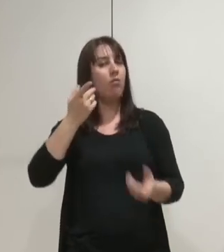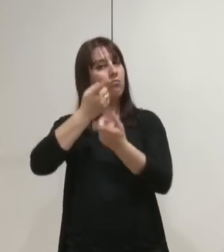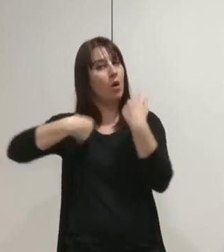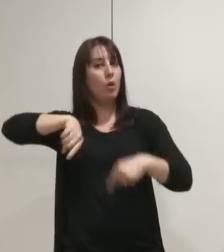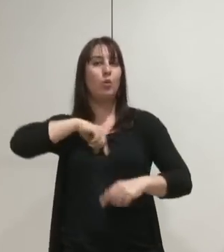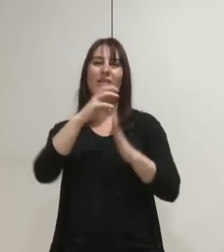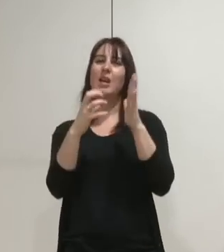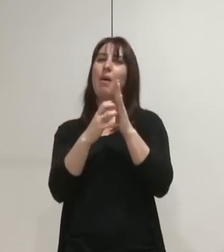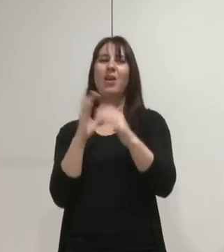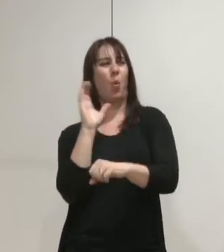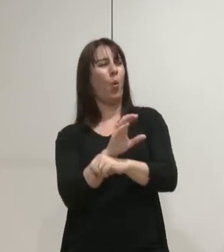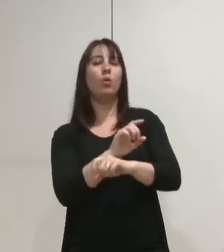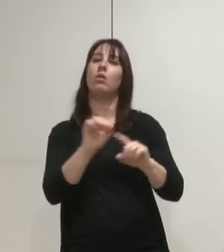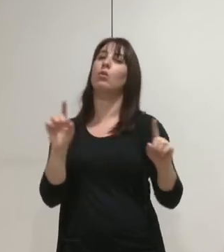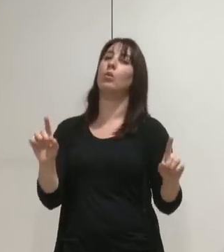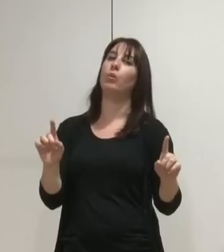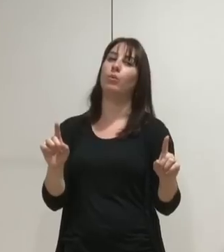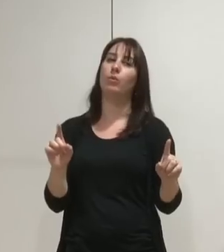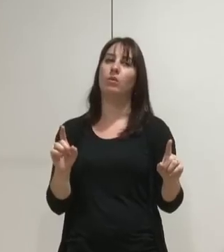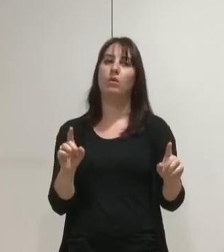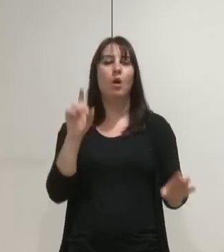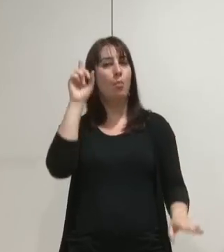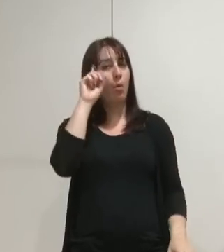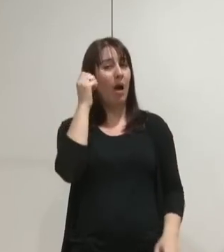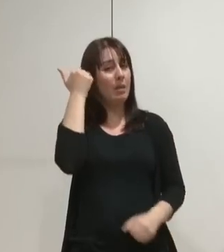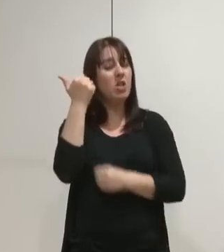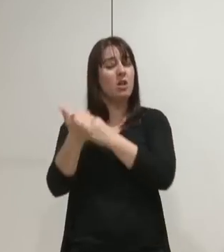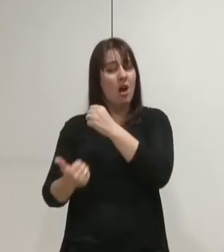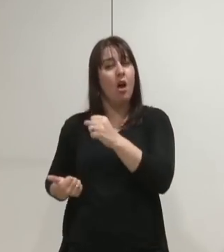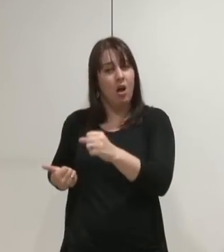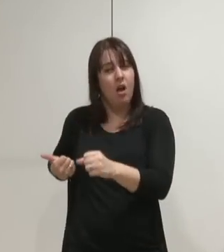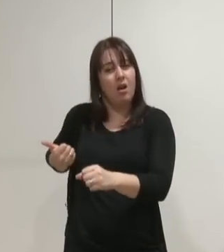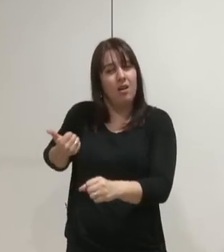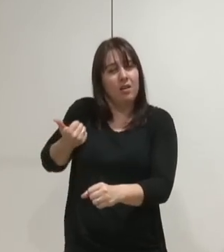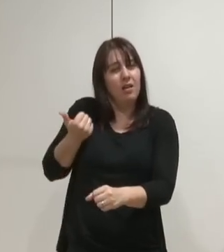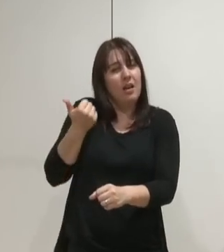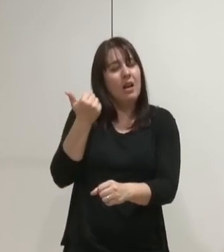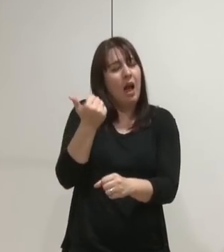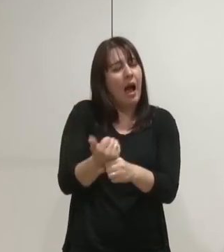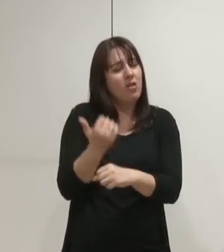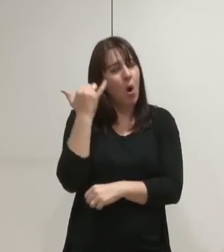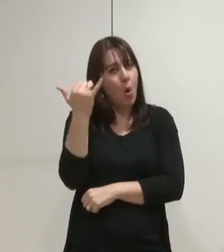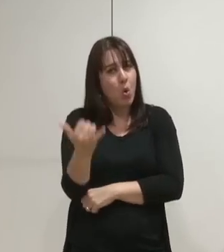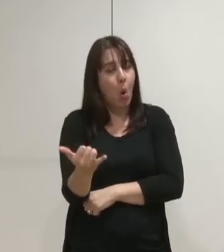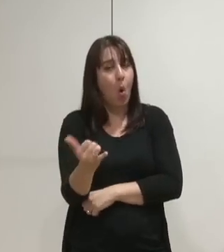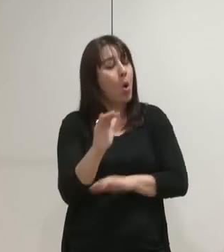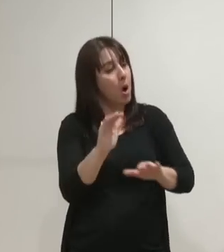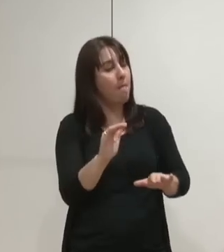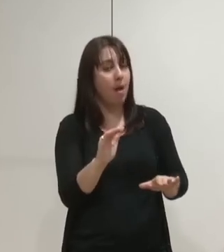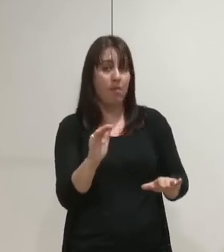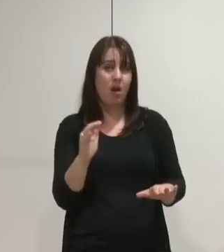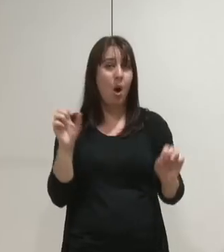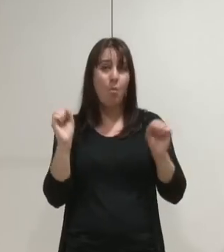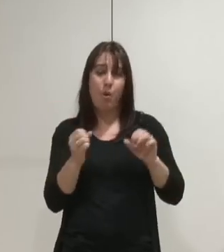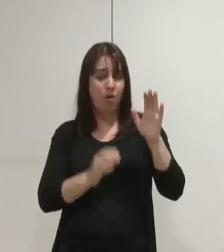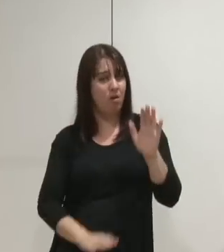cette délibération puisque même s'il vous a fallu un an et cette année va nous coûter cher et risque de